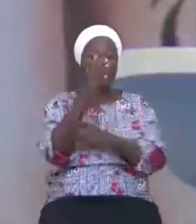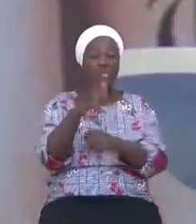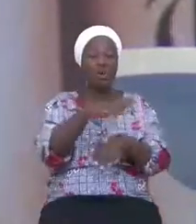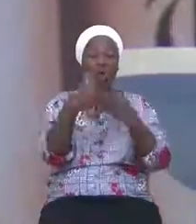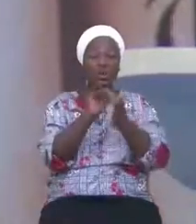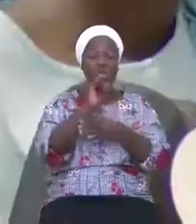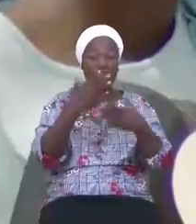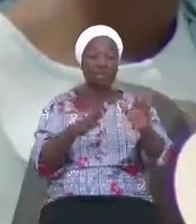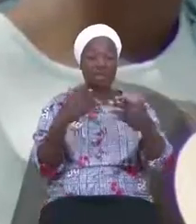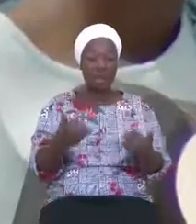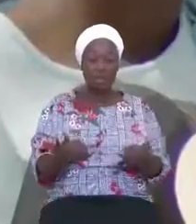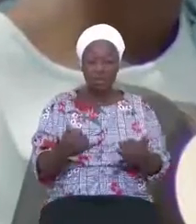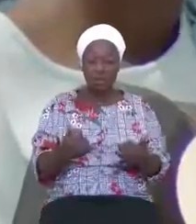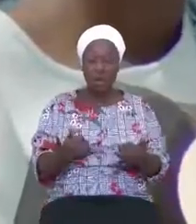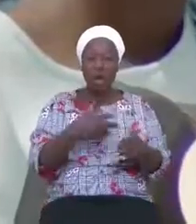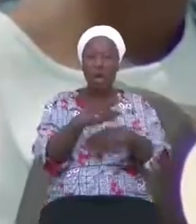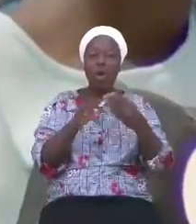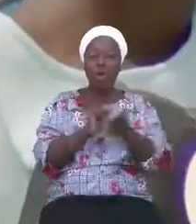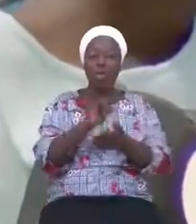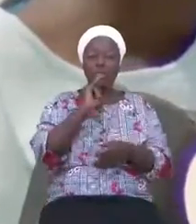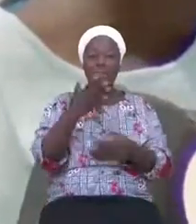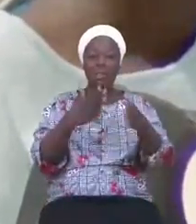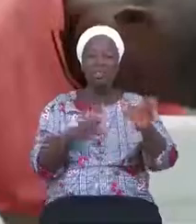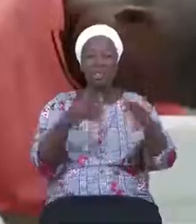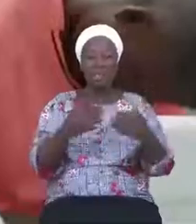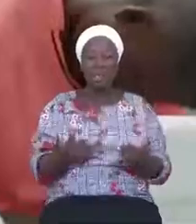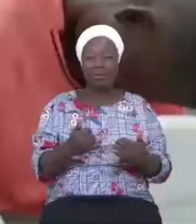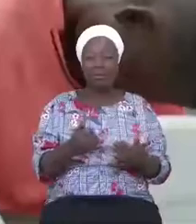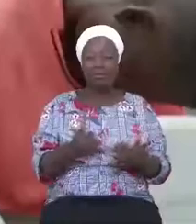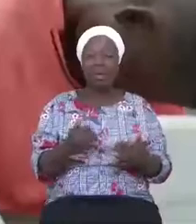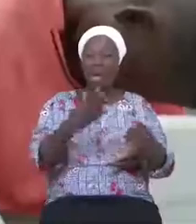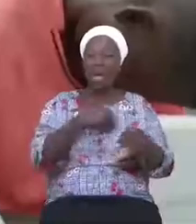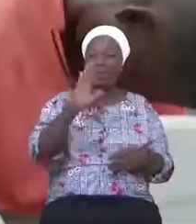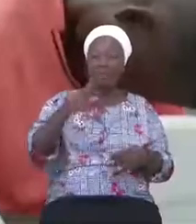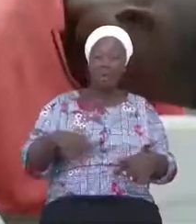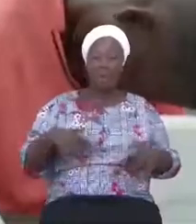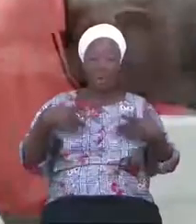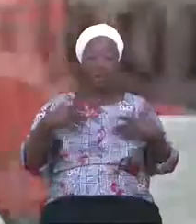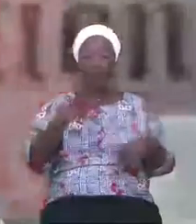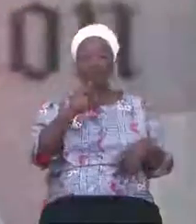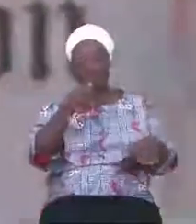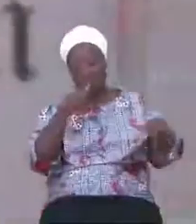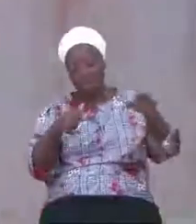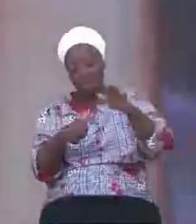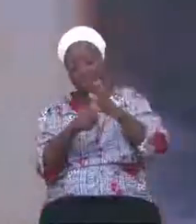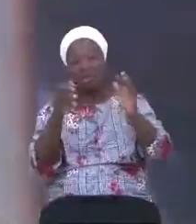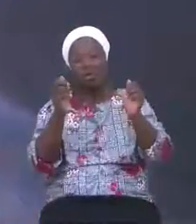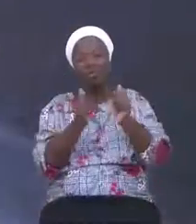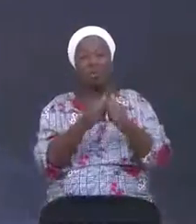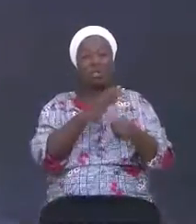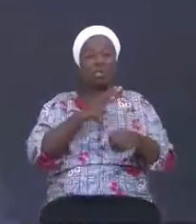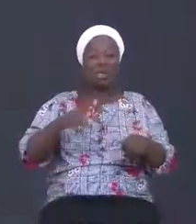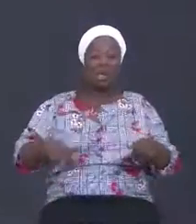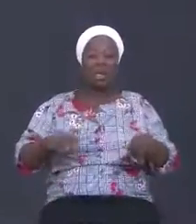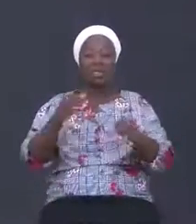mort maintenant. J'ai dit, tout cela est mort maintenant. Et votre vie est cachée avec Christ